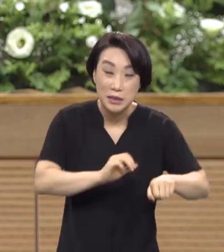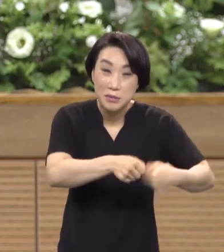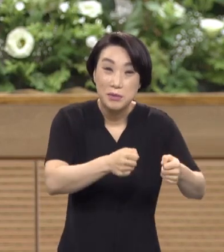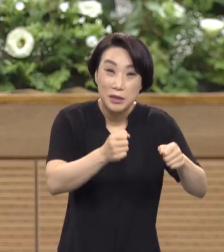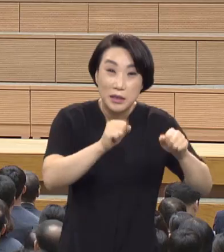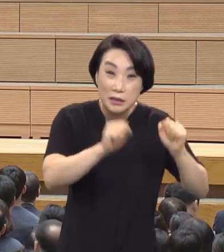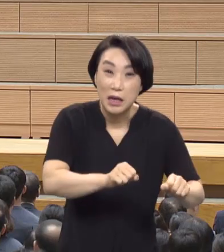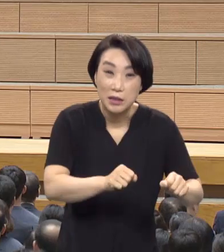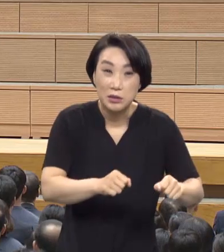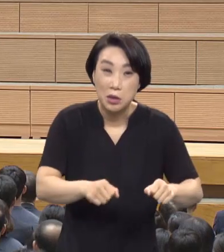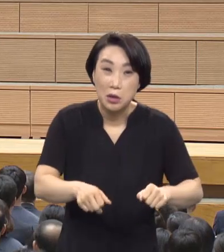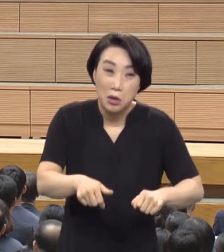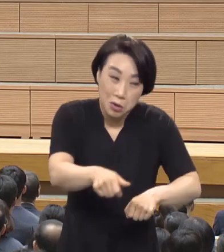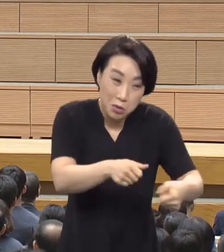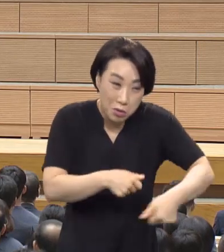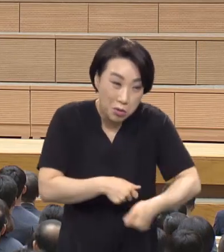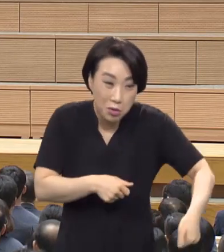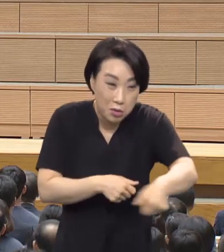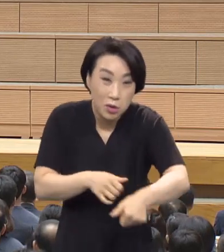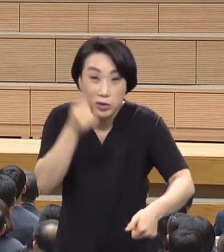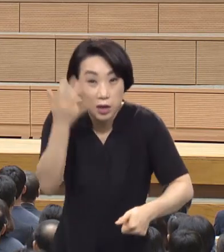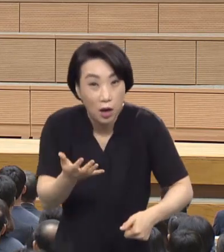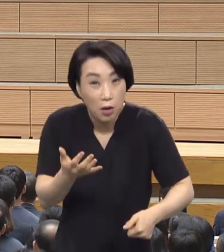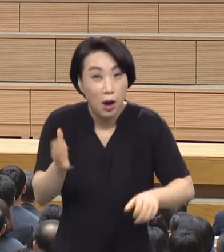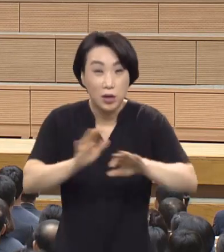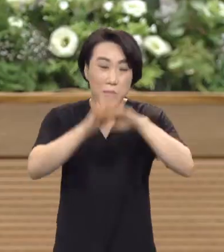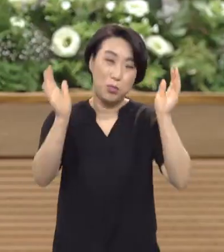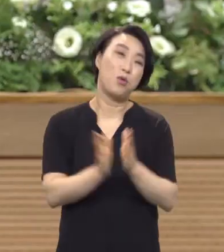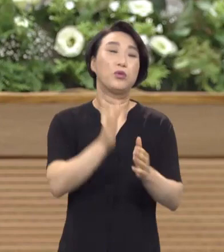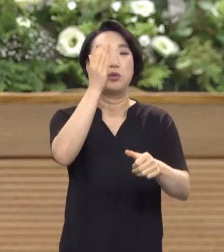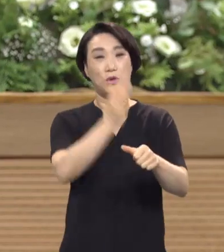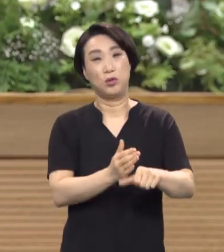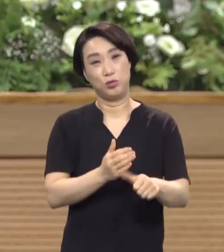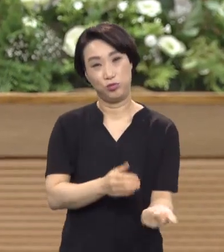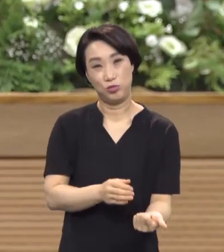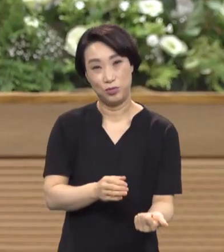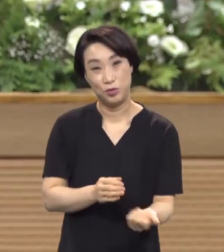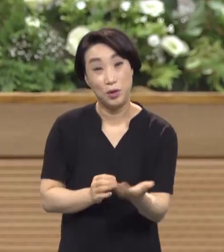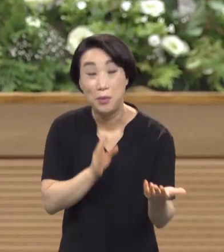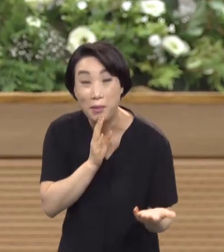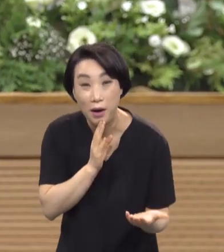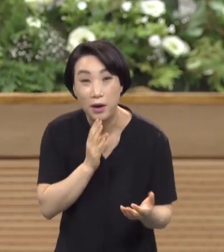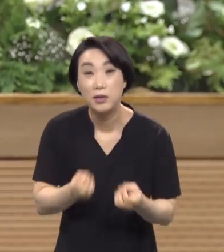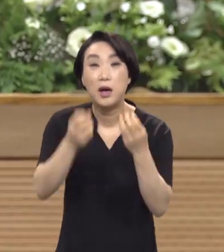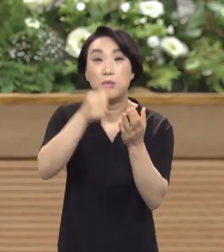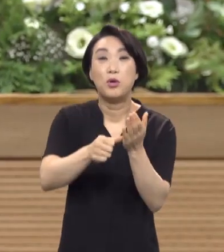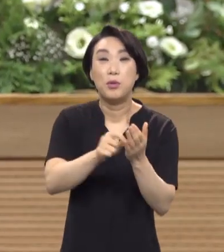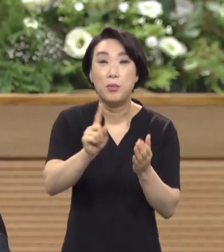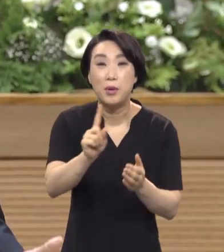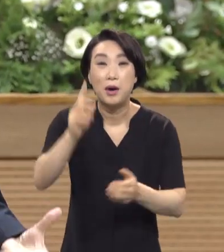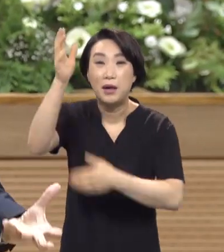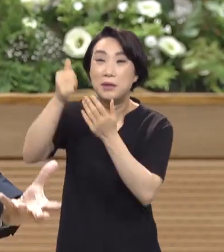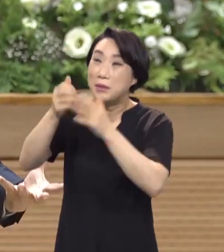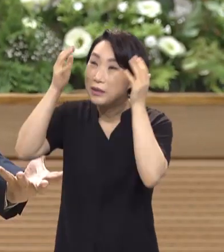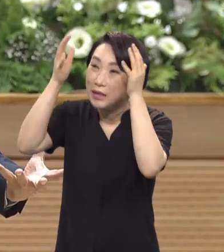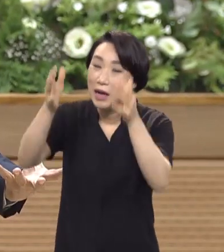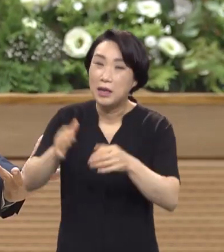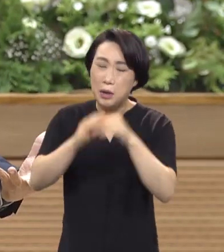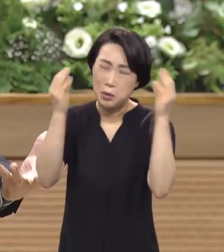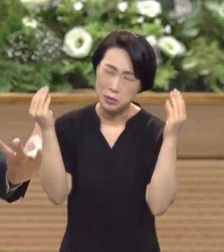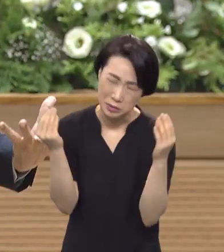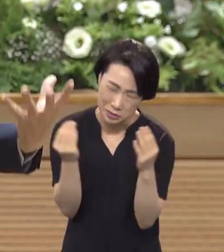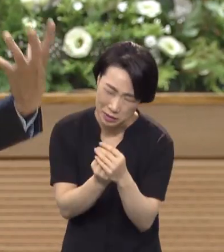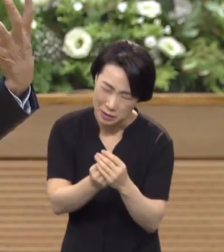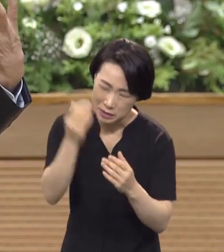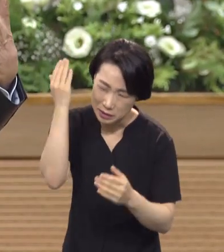갔다 돌리는 거 봤어요? 응? 다 죽어 있지요. 여러분 제물은 이만큼 하나님을 향해서